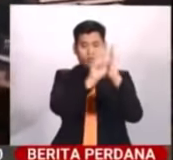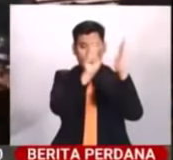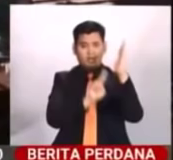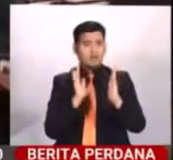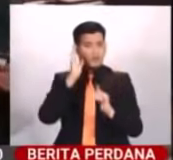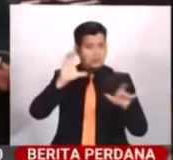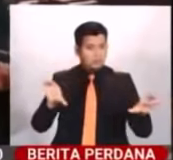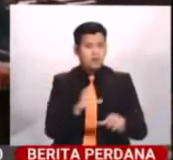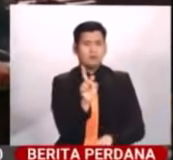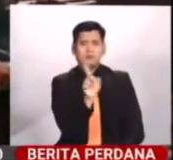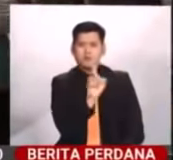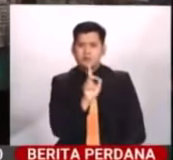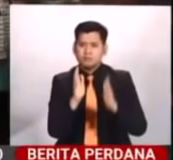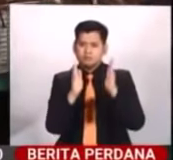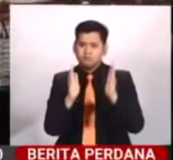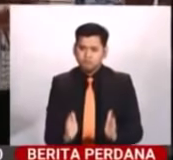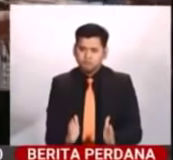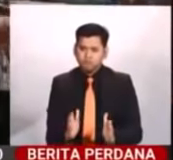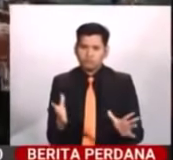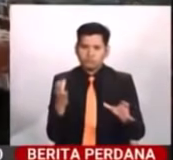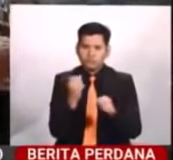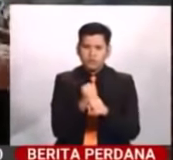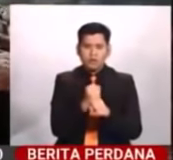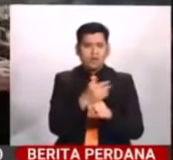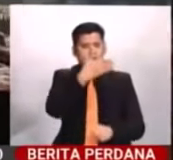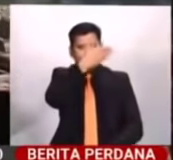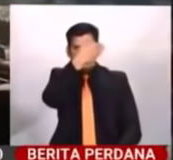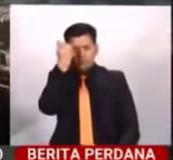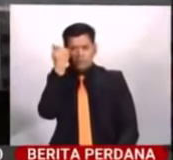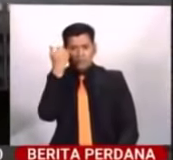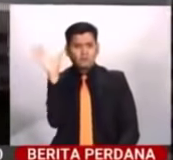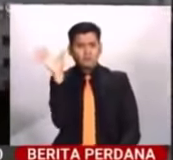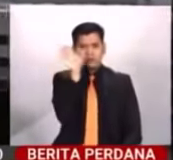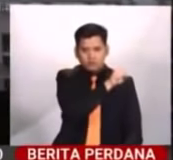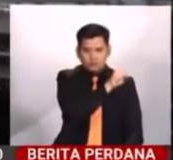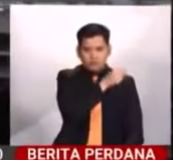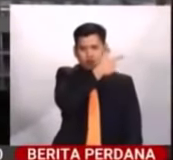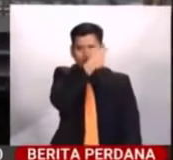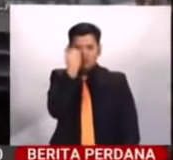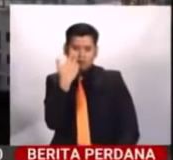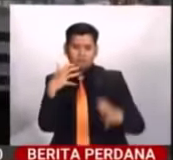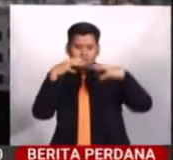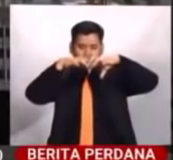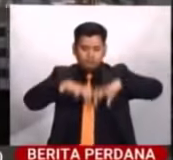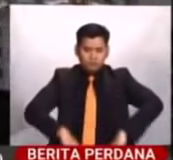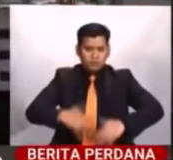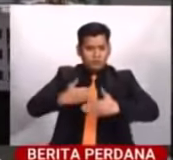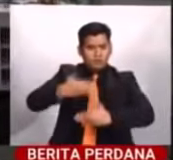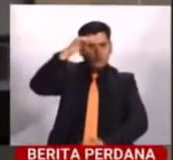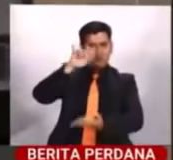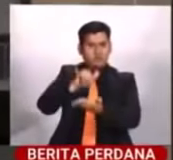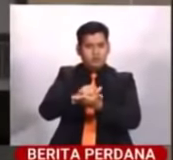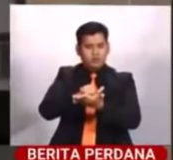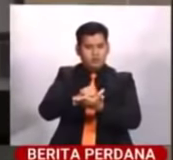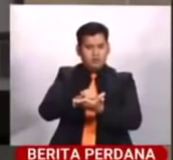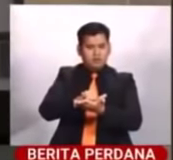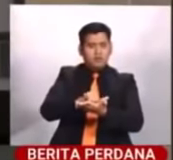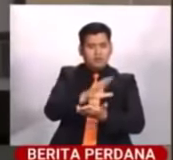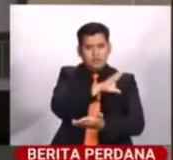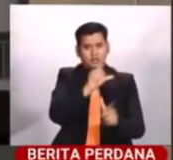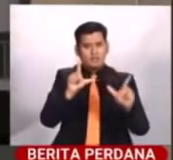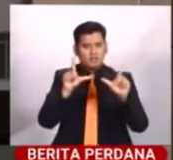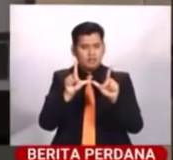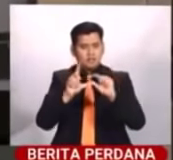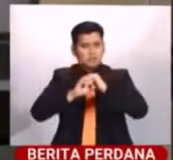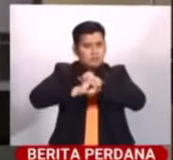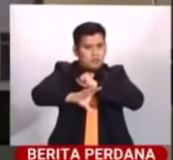dikenakan terhadap mana-mana pihak yang didapati cuai sehingga mengakibatkan runtuhan tersebut. Susulan insiden terbabit, lesen